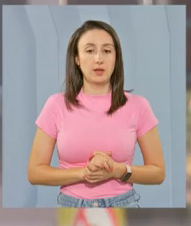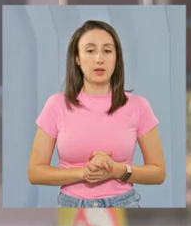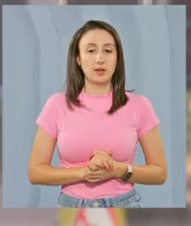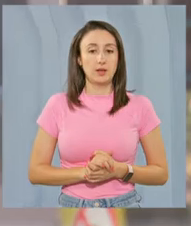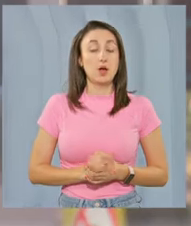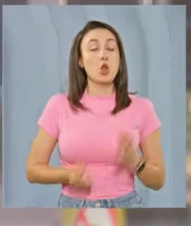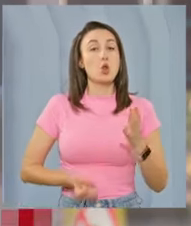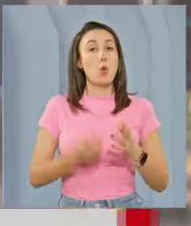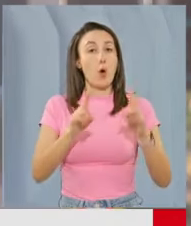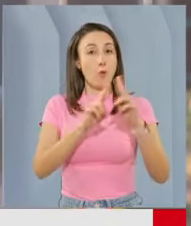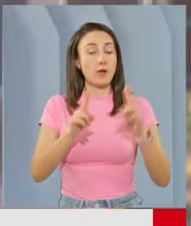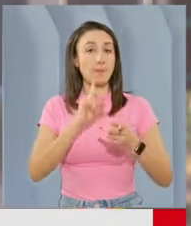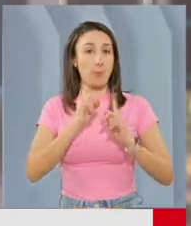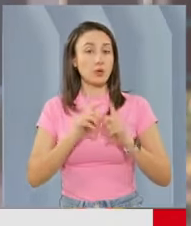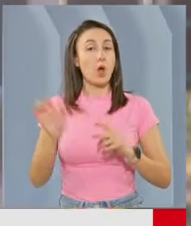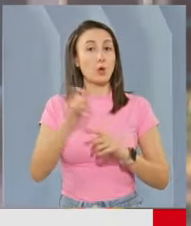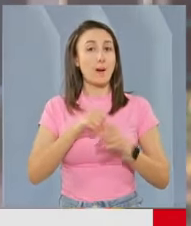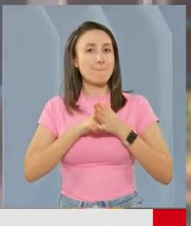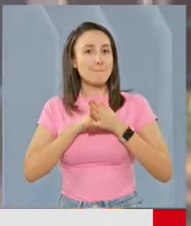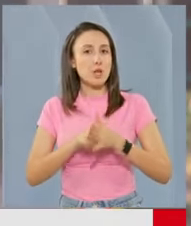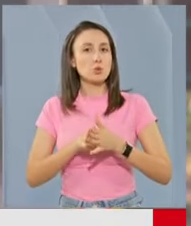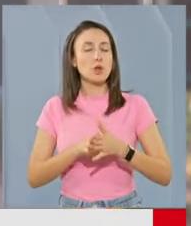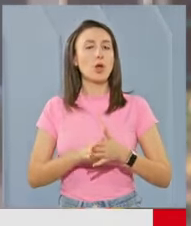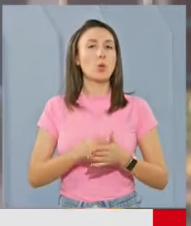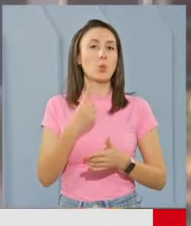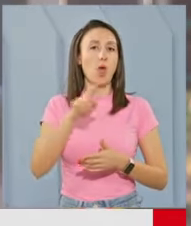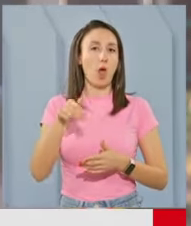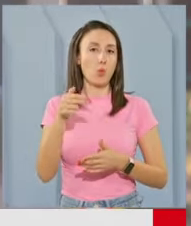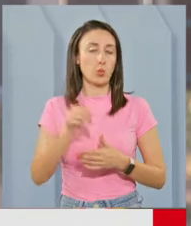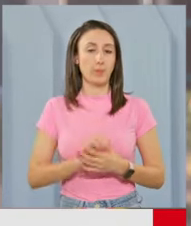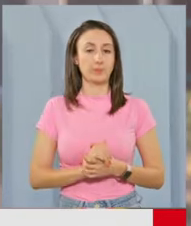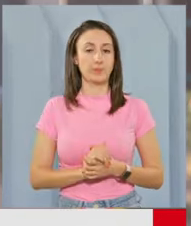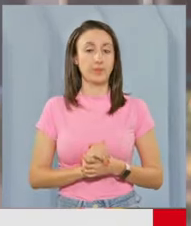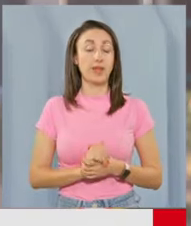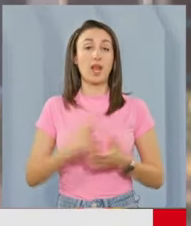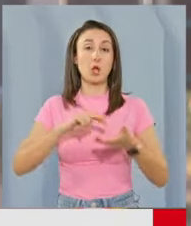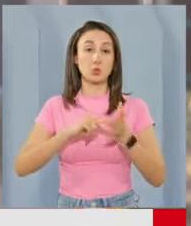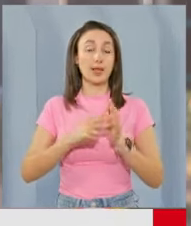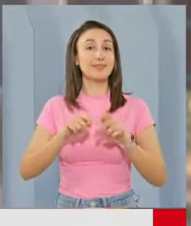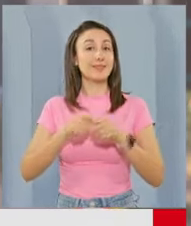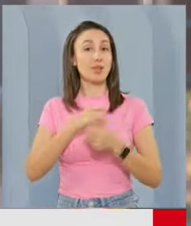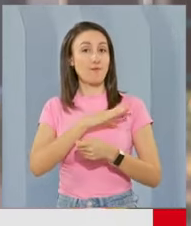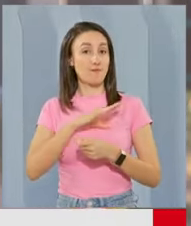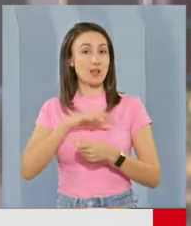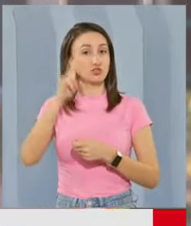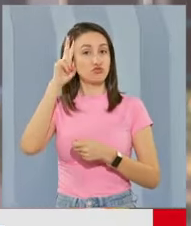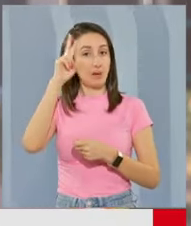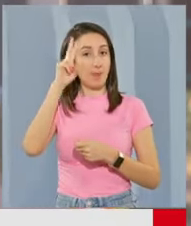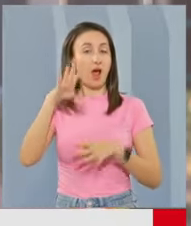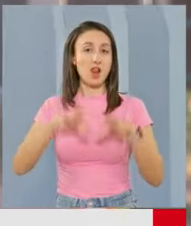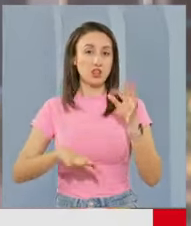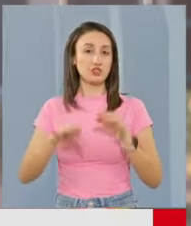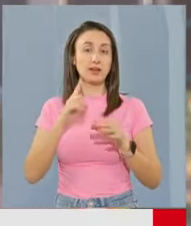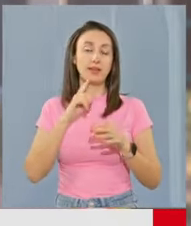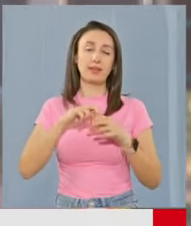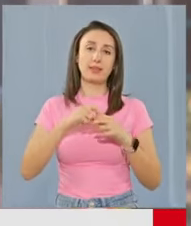noua configurație politică din Europa pune presiune pe moneda unică rezultatele dezastruase din Franța și Germania la alegerile pentru Parlamentul european au